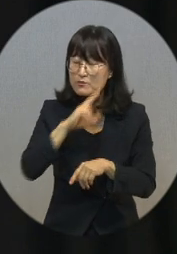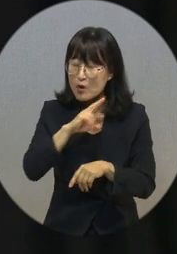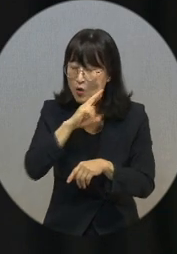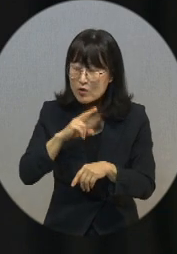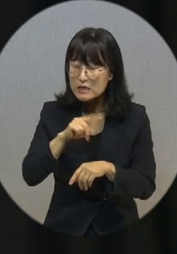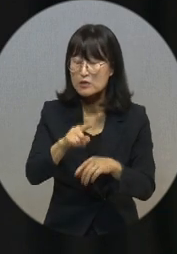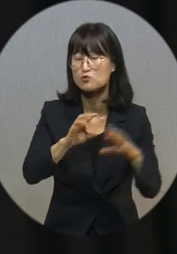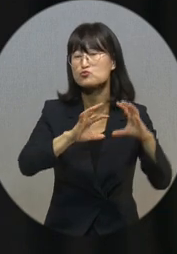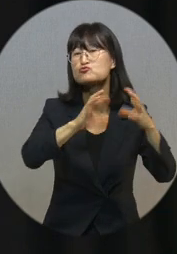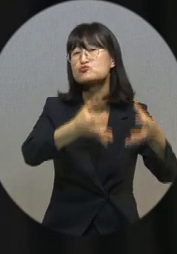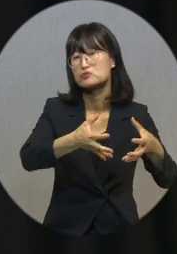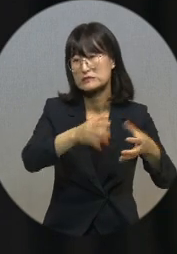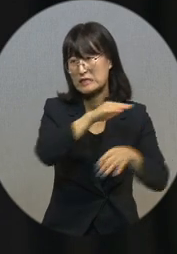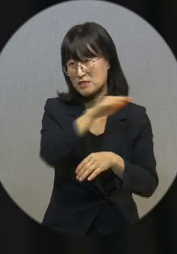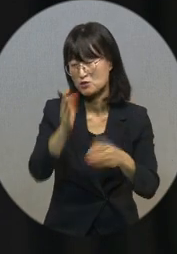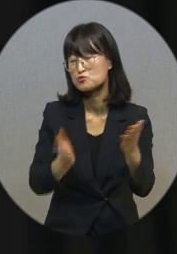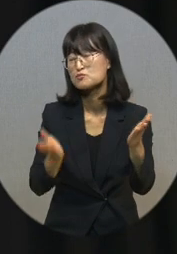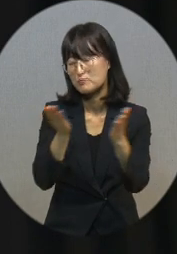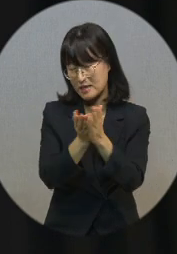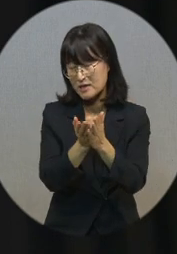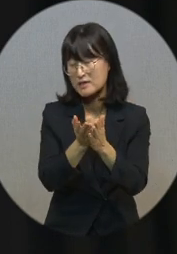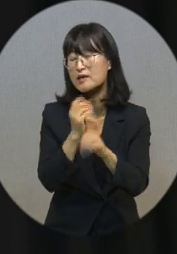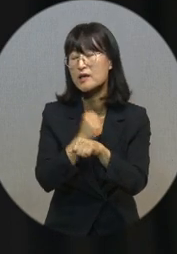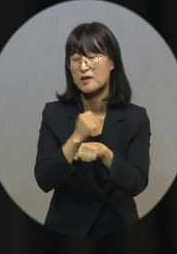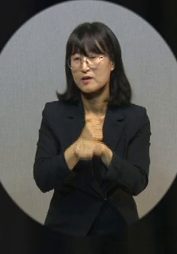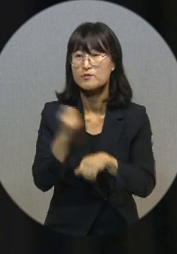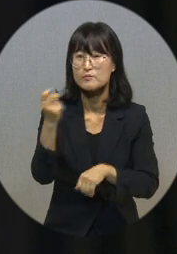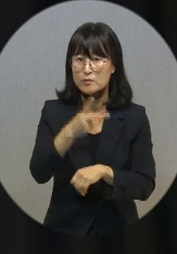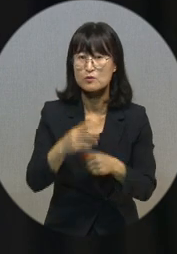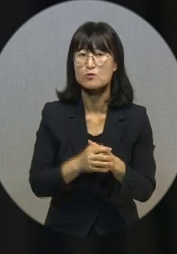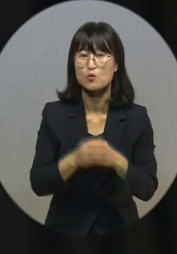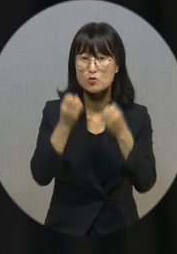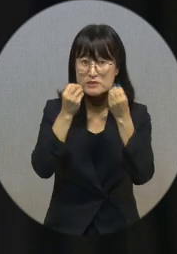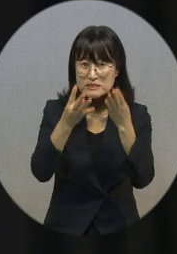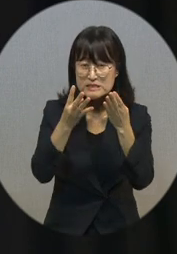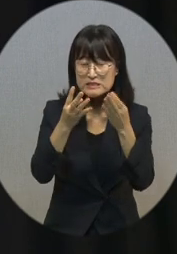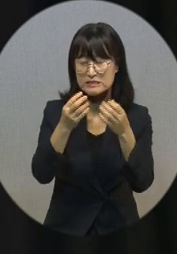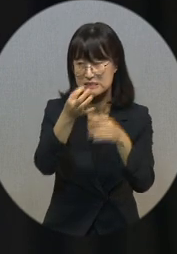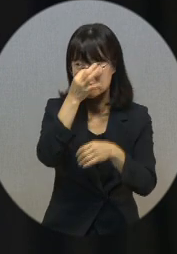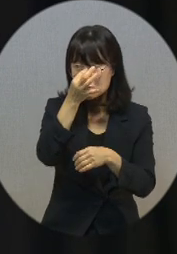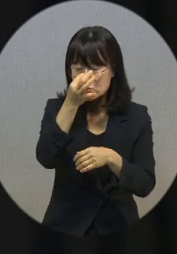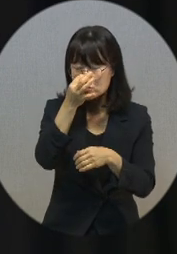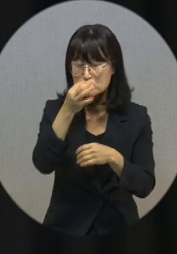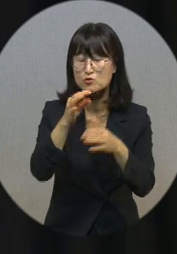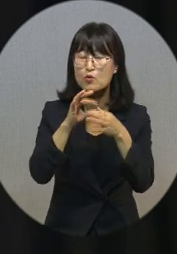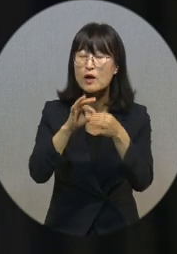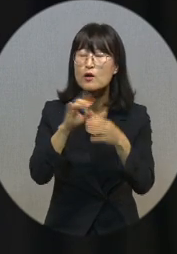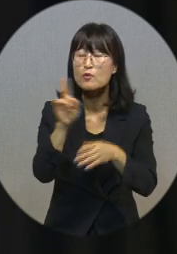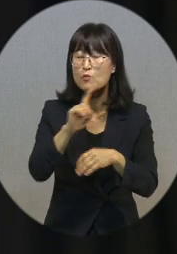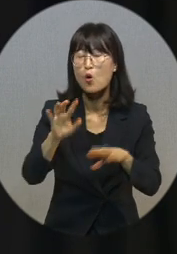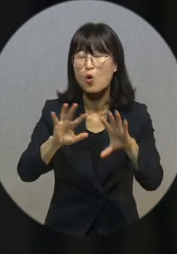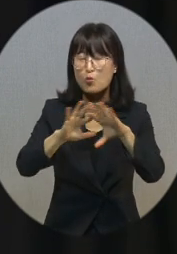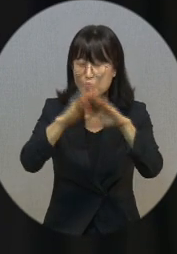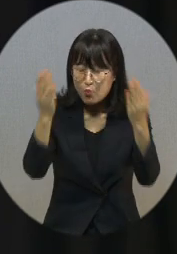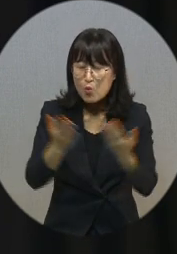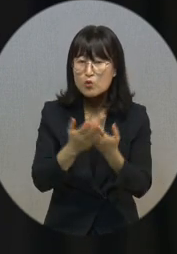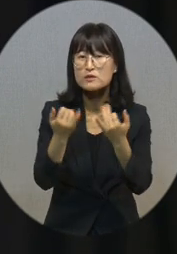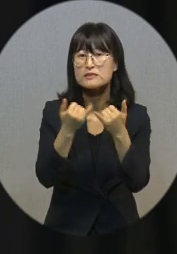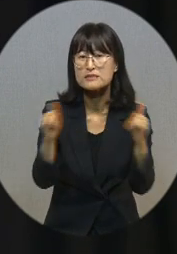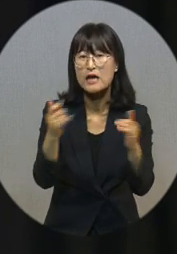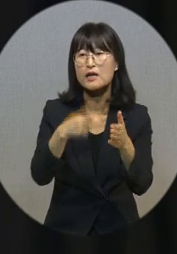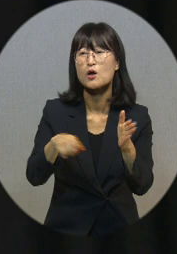같은 말씀인데 네. 그런 부분들 하고 그리고 마지막으로 이제 신기술 부분 네. 그런 부분들은 모두를 위한 기술이 되어야